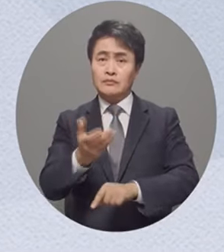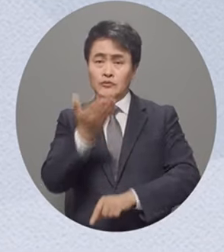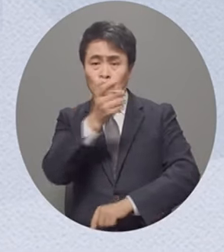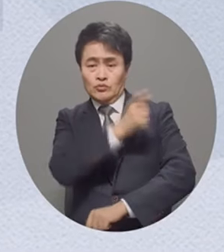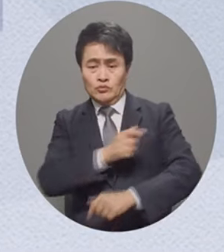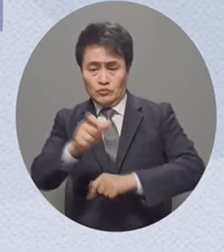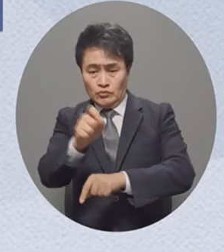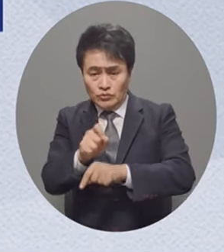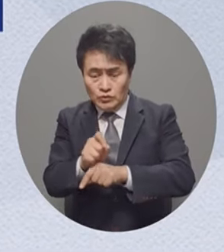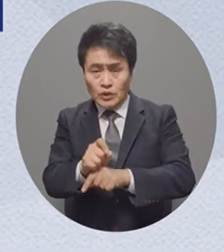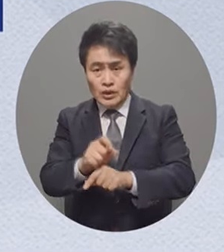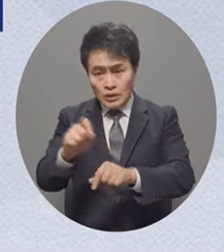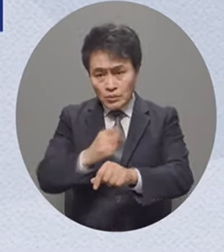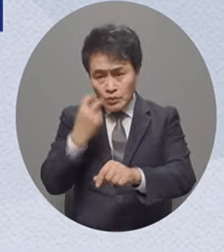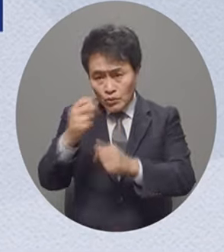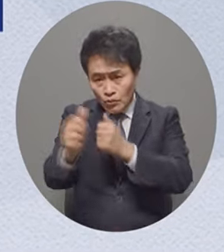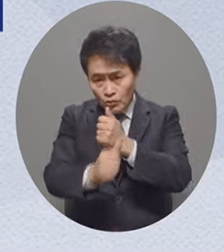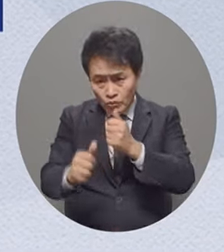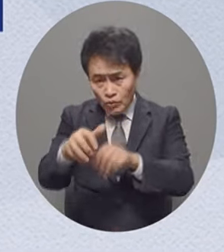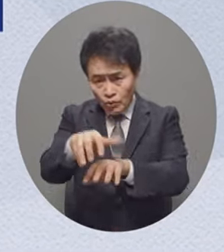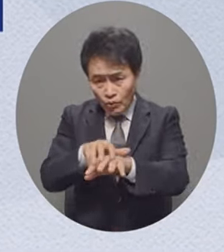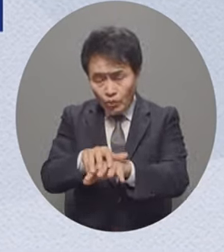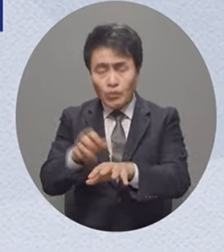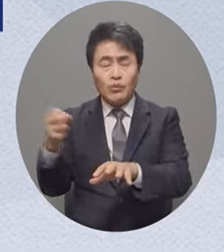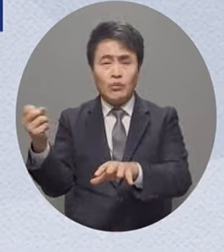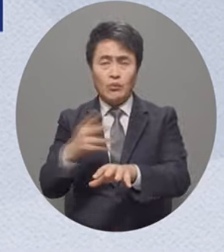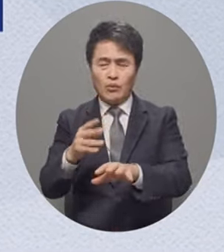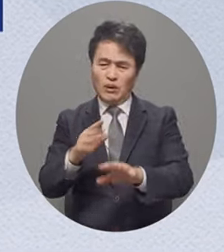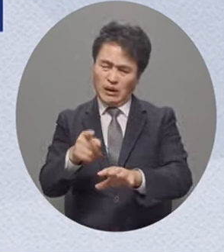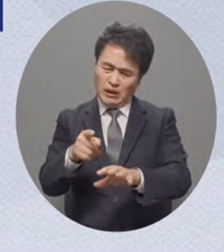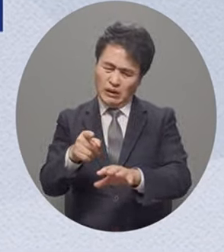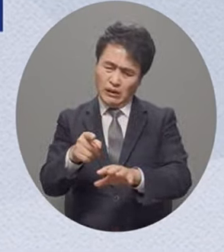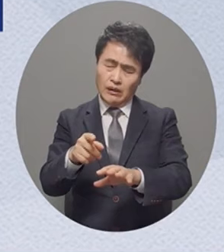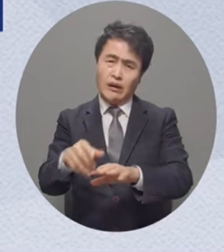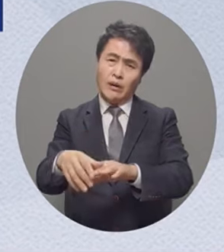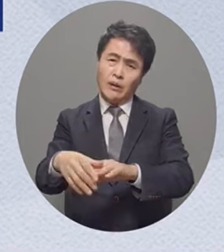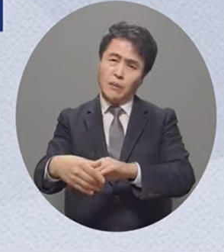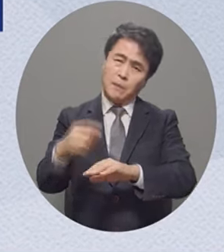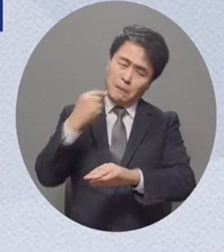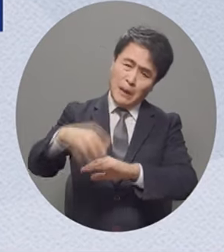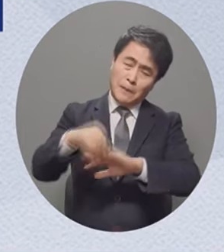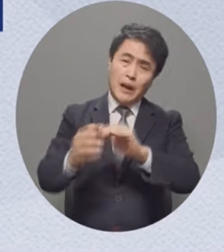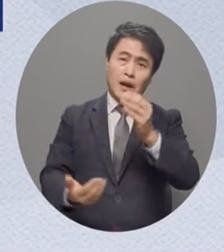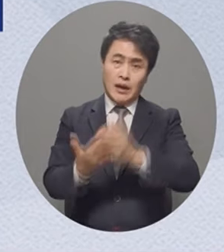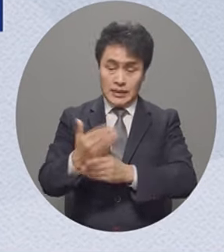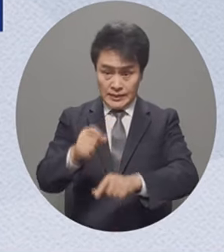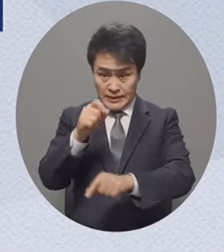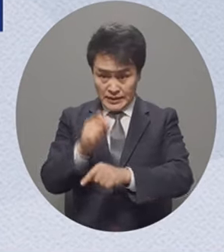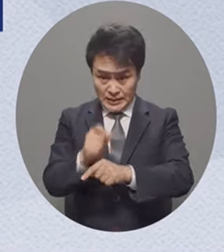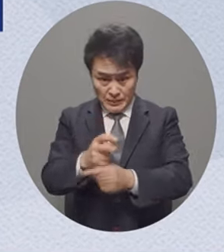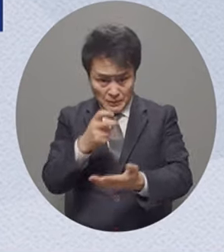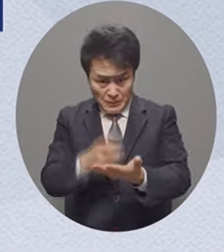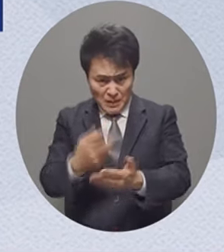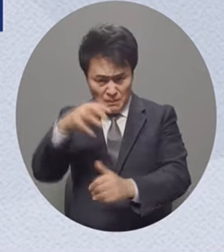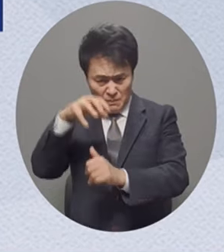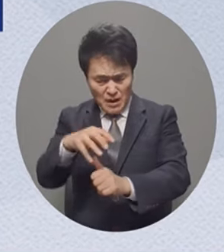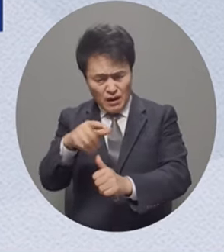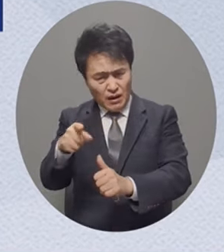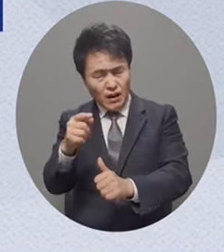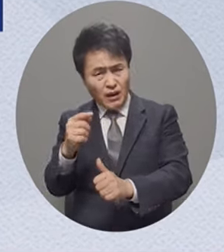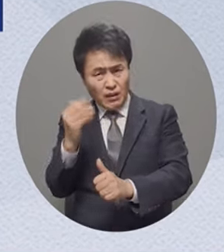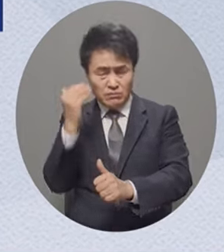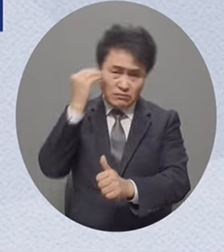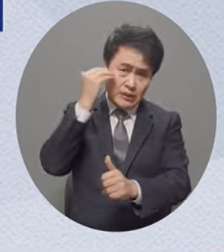관계자는 특별조사위원회 구성 등 이른바 독소조항들이 기존의 사법 행정 권한을 제한하거나 침해할 가능성이